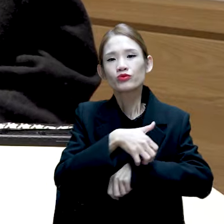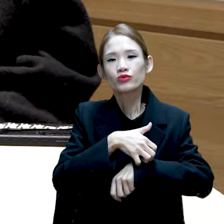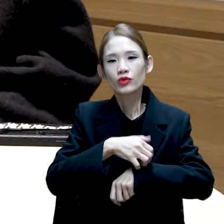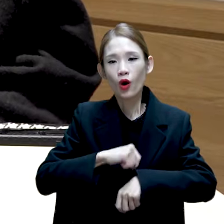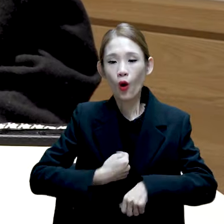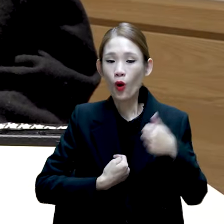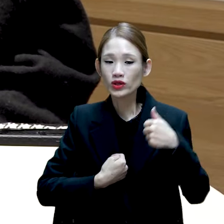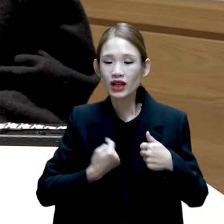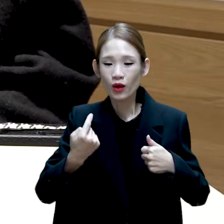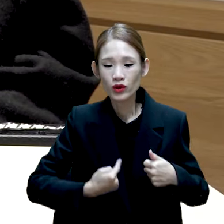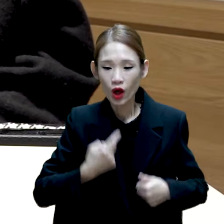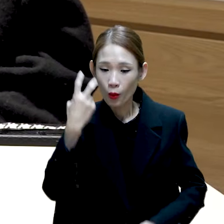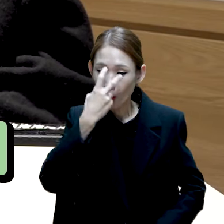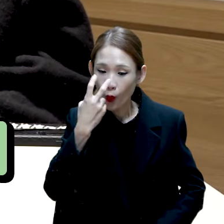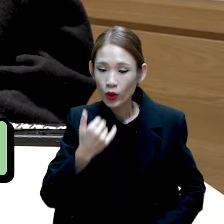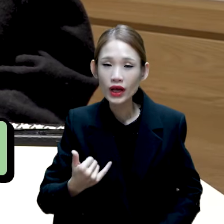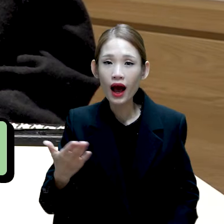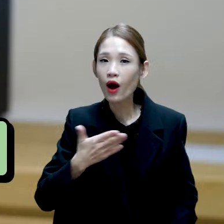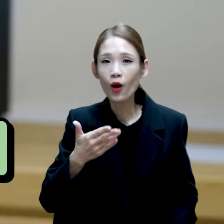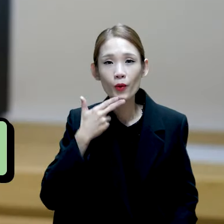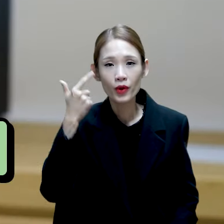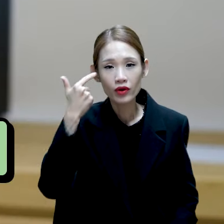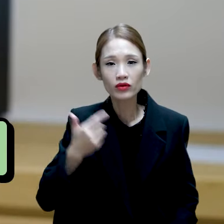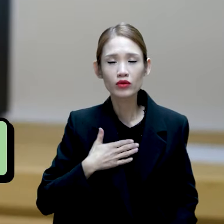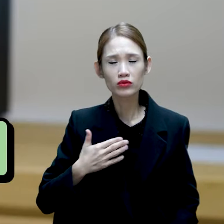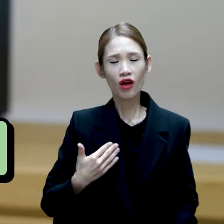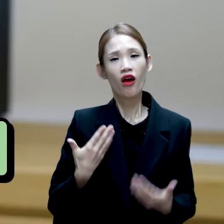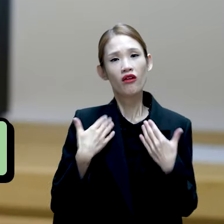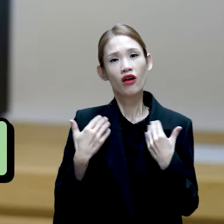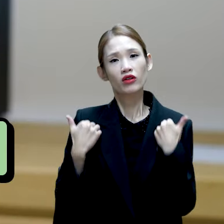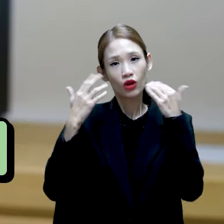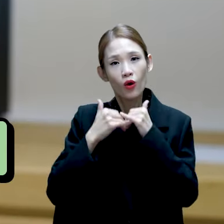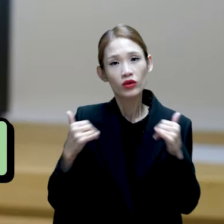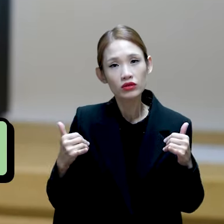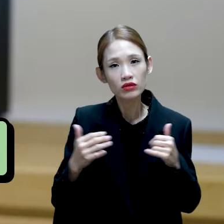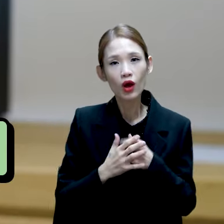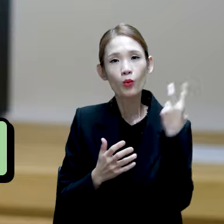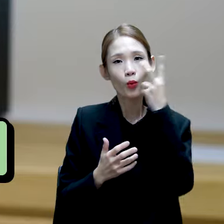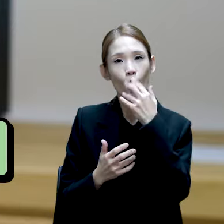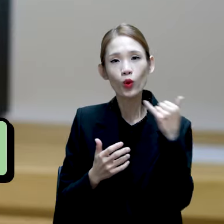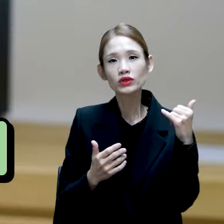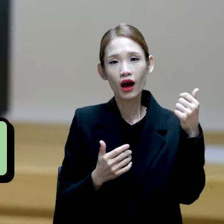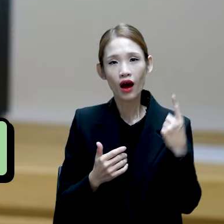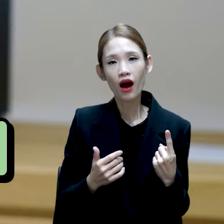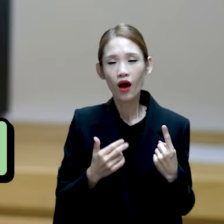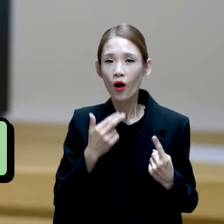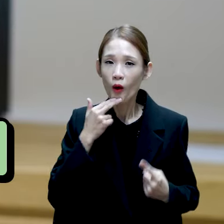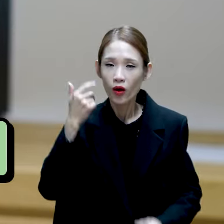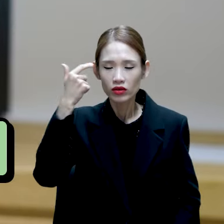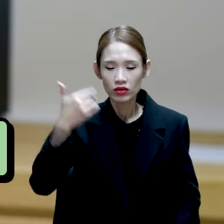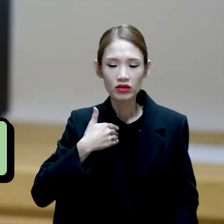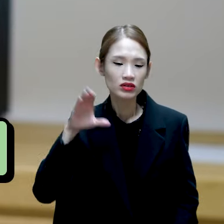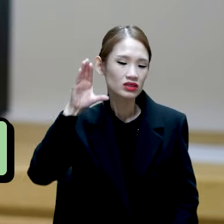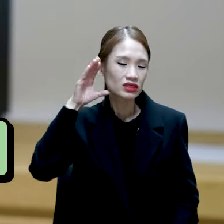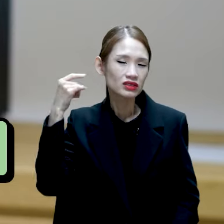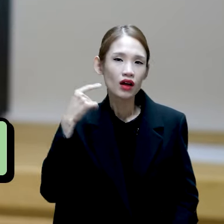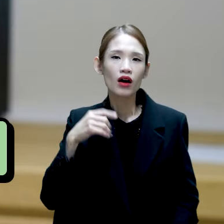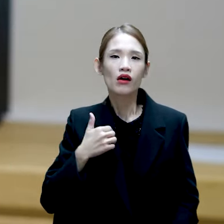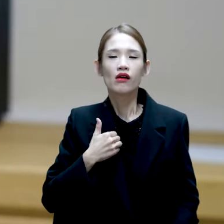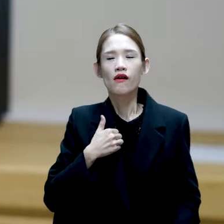혼자 오셨어요? 보호자 안 오셨어요? 라는 얘기. 근데 제가 성인인데 보호자랑 안 왔냐라는 게 되게 듣기가 거북할 때가